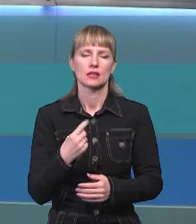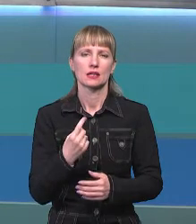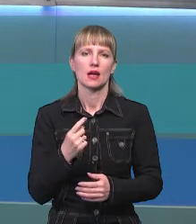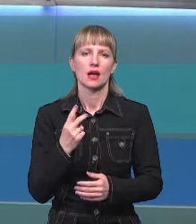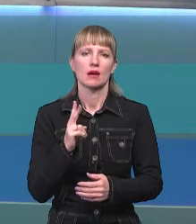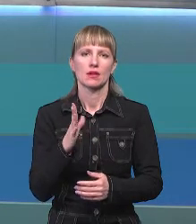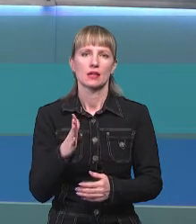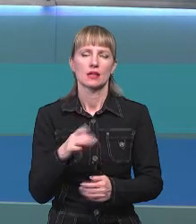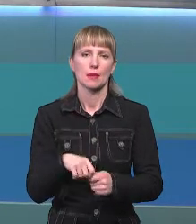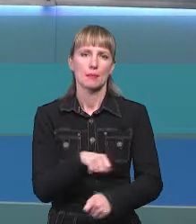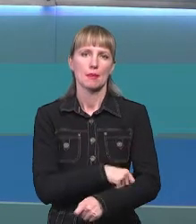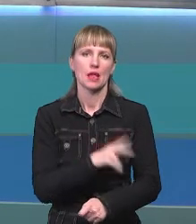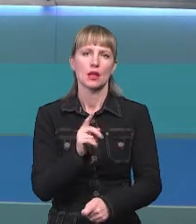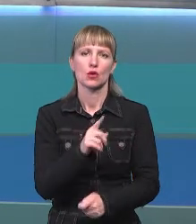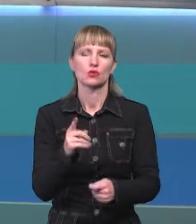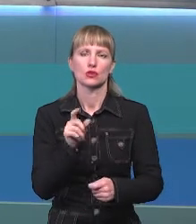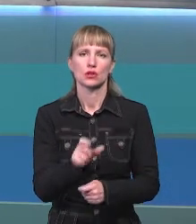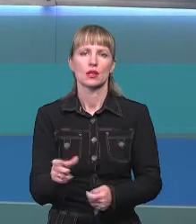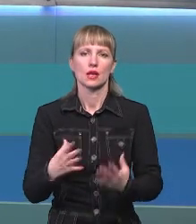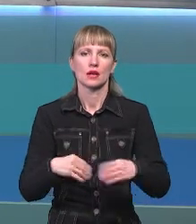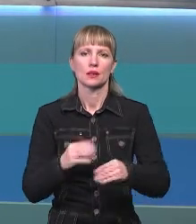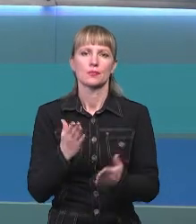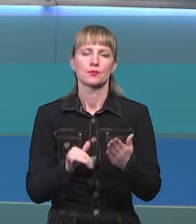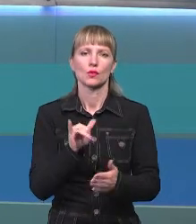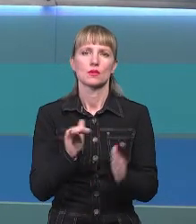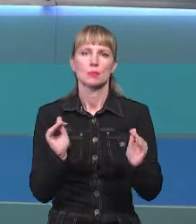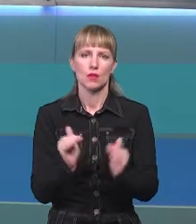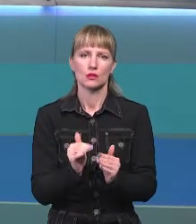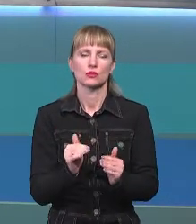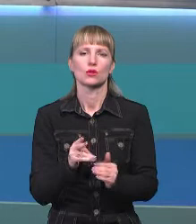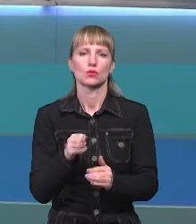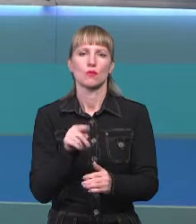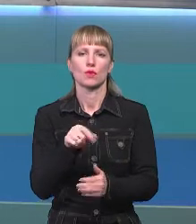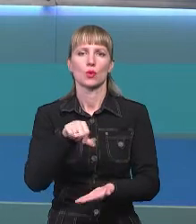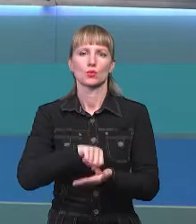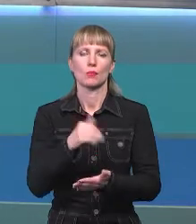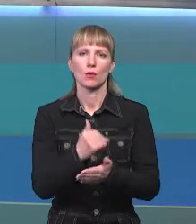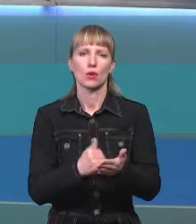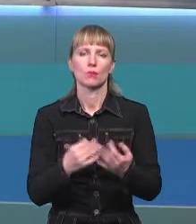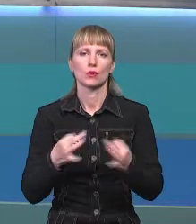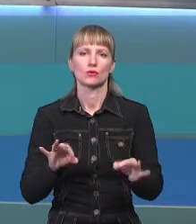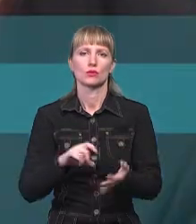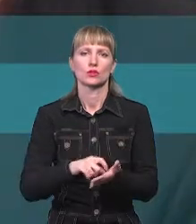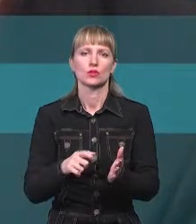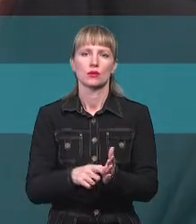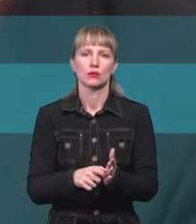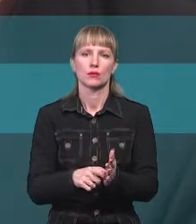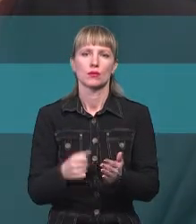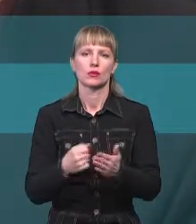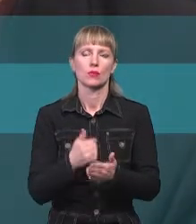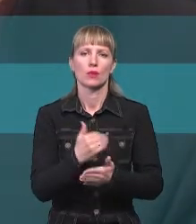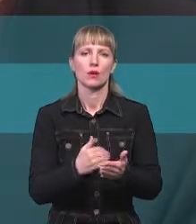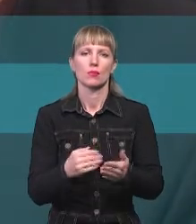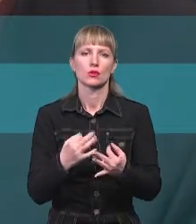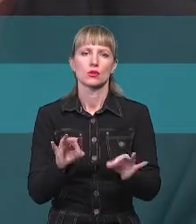метрів на кожного члена родини. Тобто, якщо у вас менше, то, будь ласка, ви учасник програми доступного житла. А щодо програми